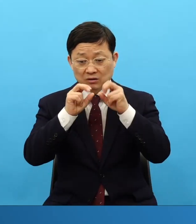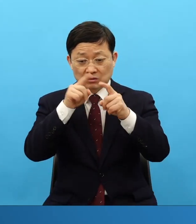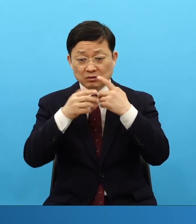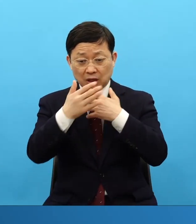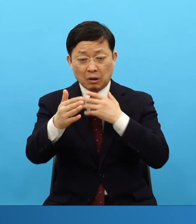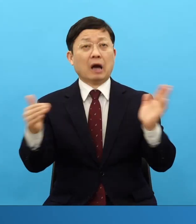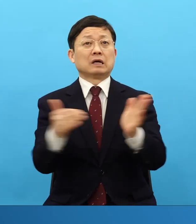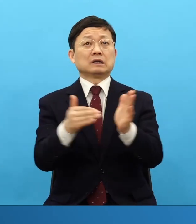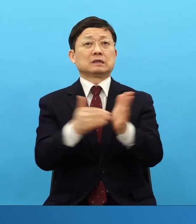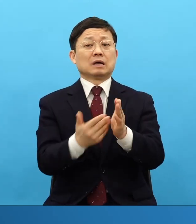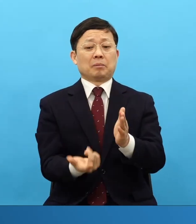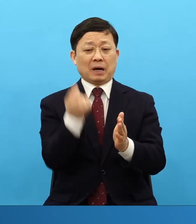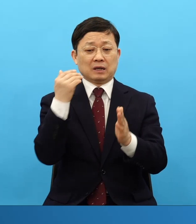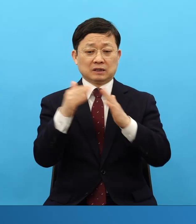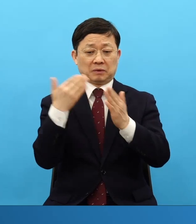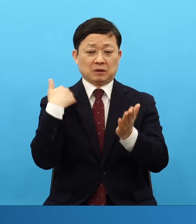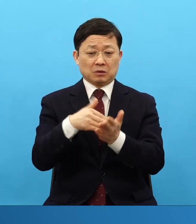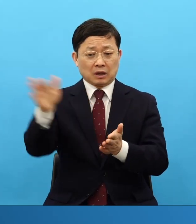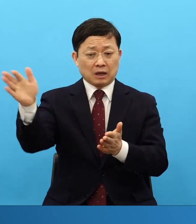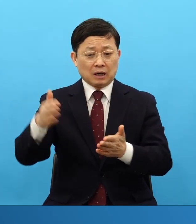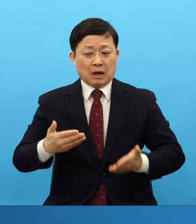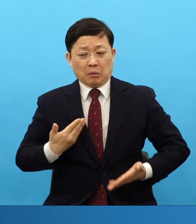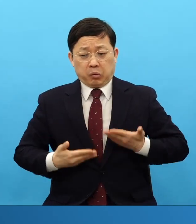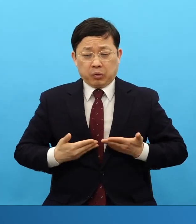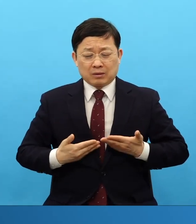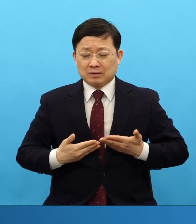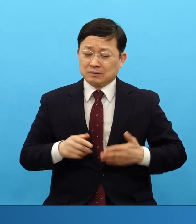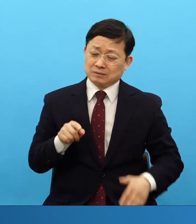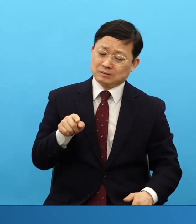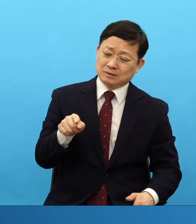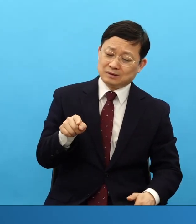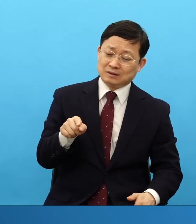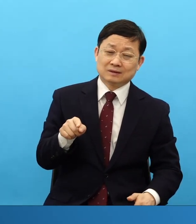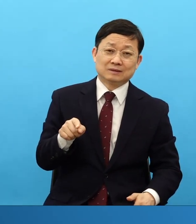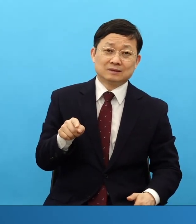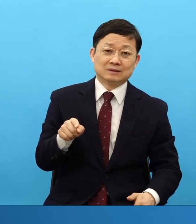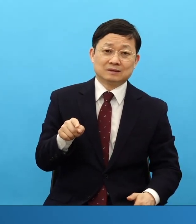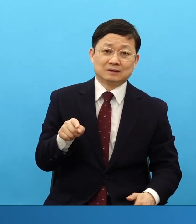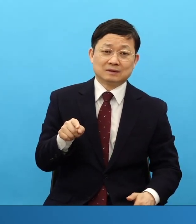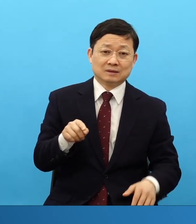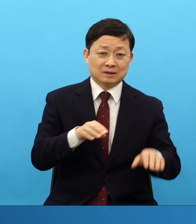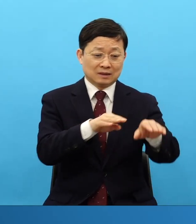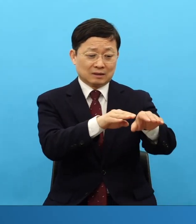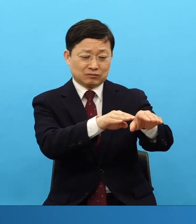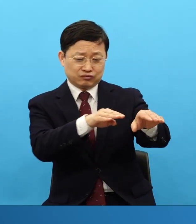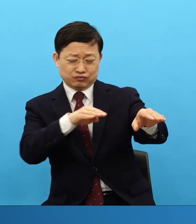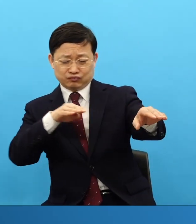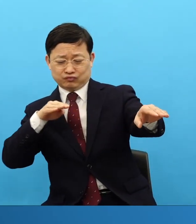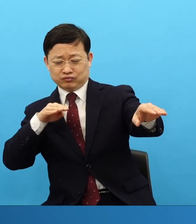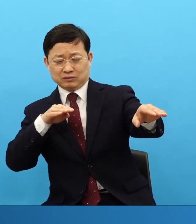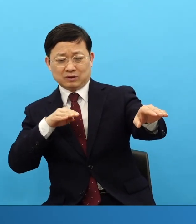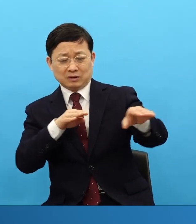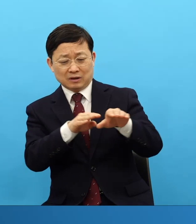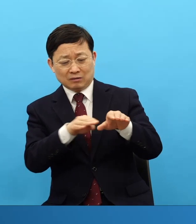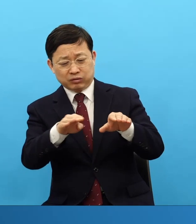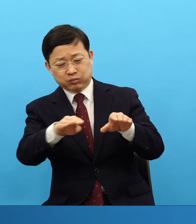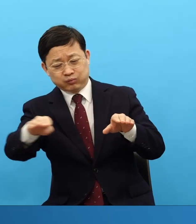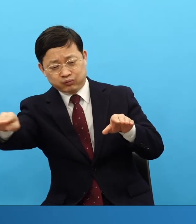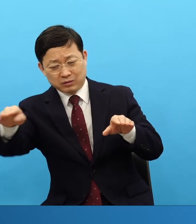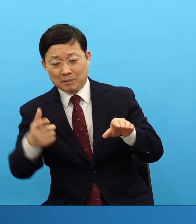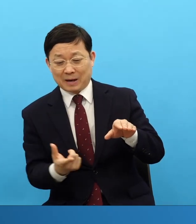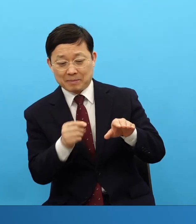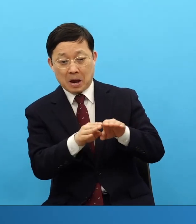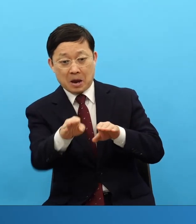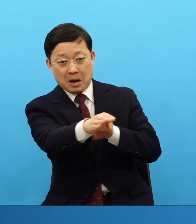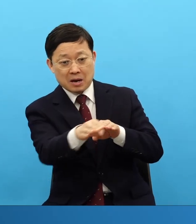돼요. Because you only think about quickly finishing, going home. 그러고 보면 처음 차를 갖다 앞을 다 돌려놨잖아요. So everybody turned their cars and